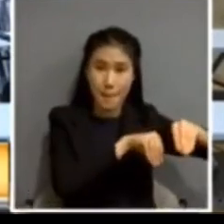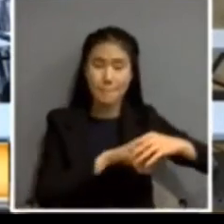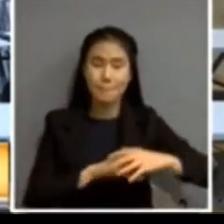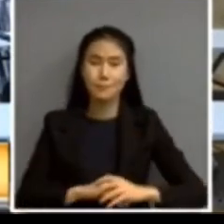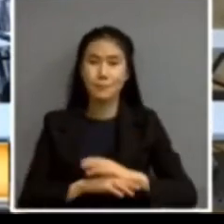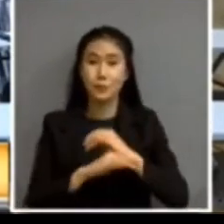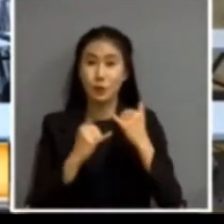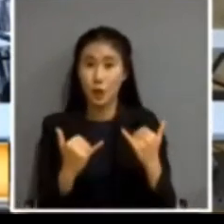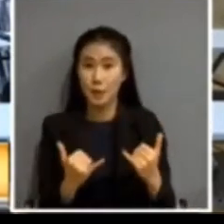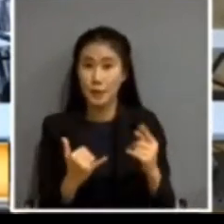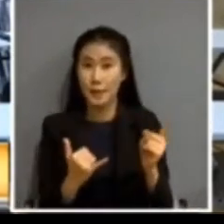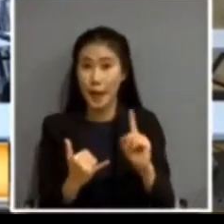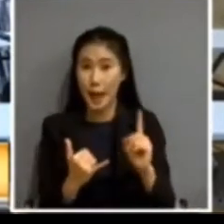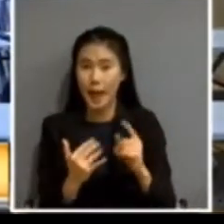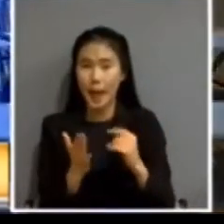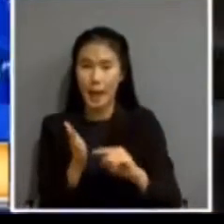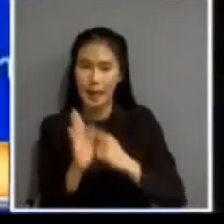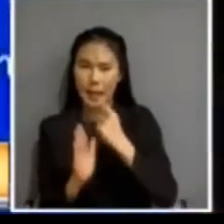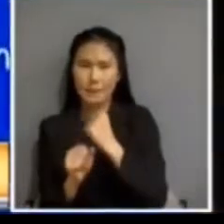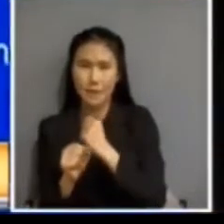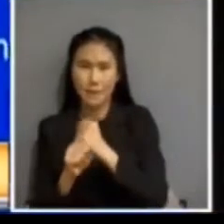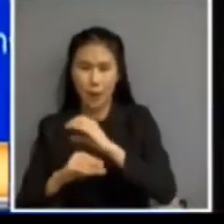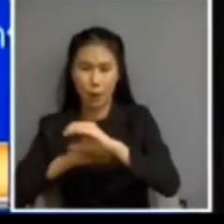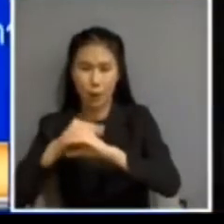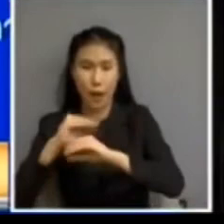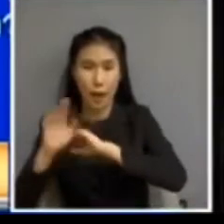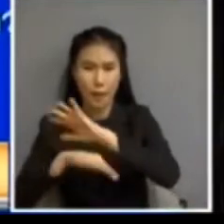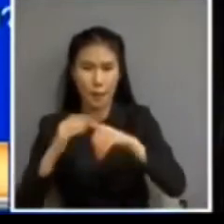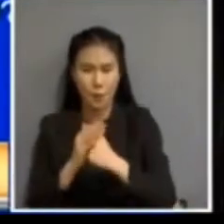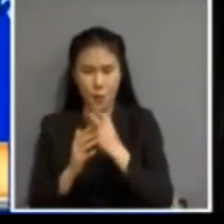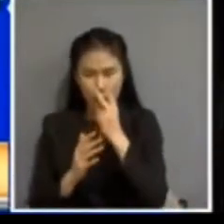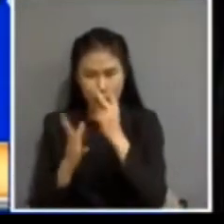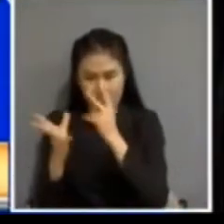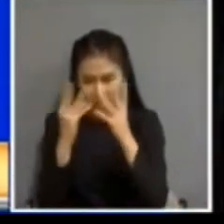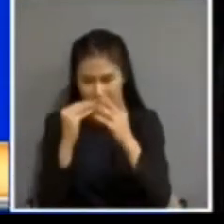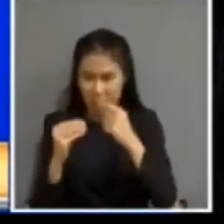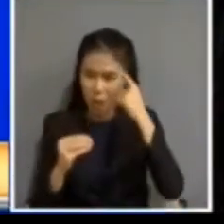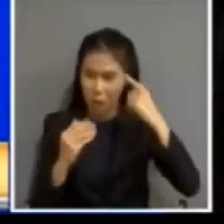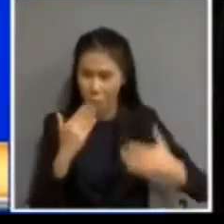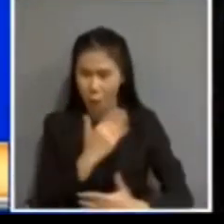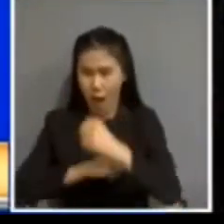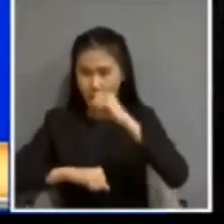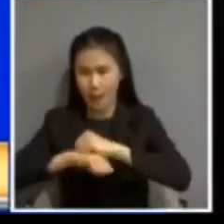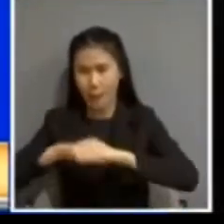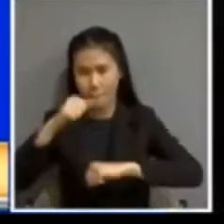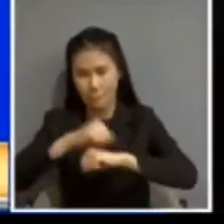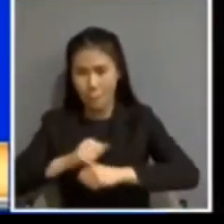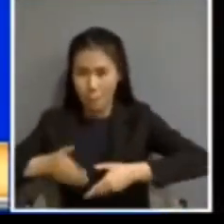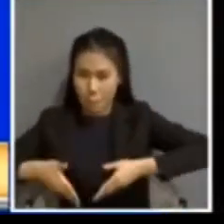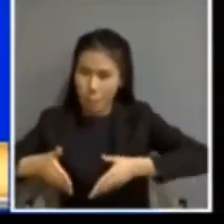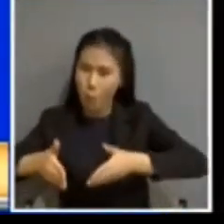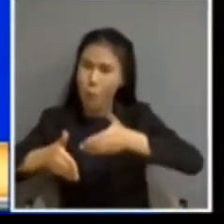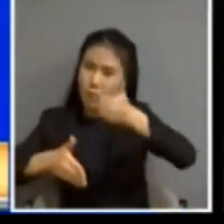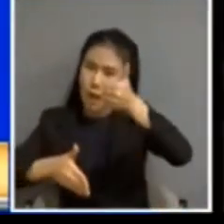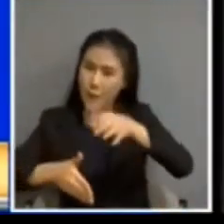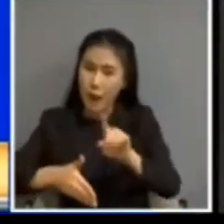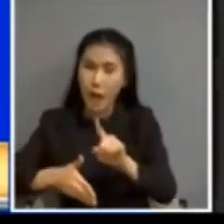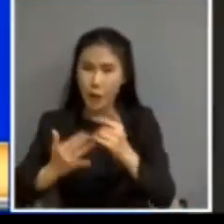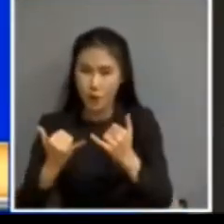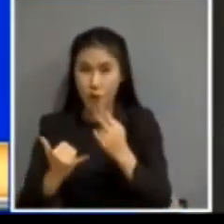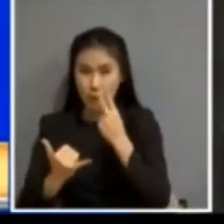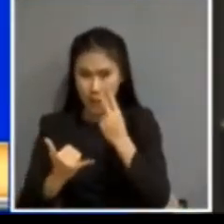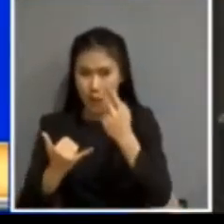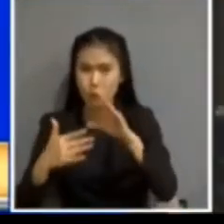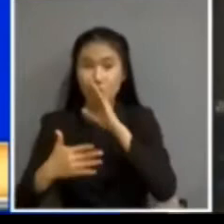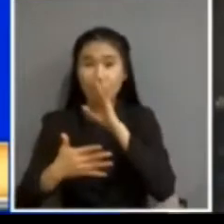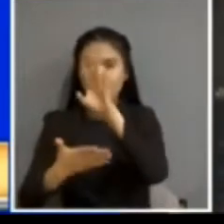ณะนี้เริ่มดำเนินการศึกษาความเป็นไปได้นะครับและหลังจากนั้นจะมีแผนส